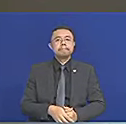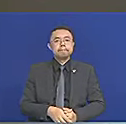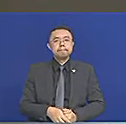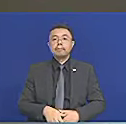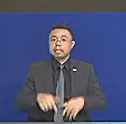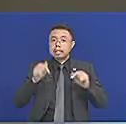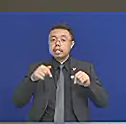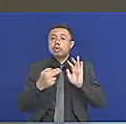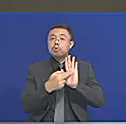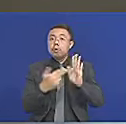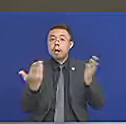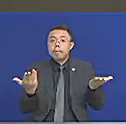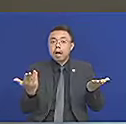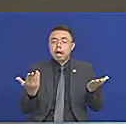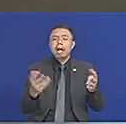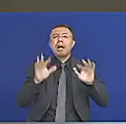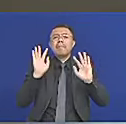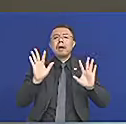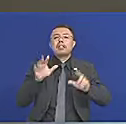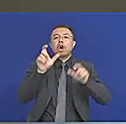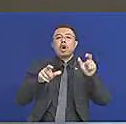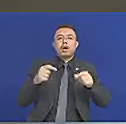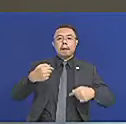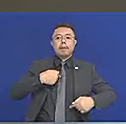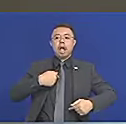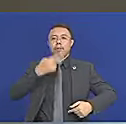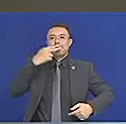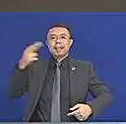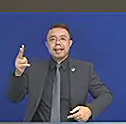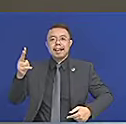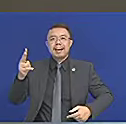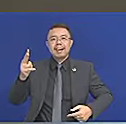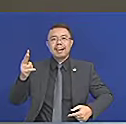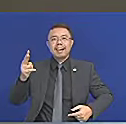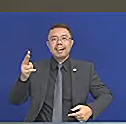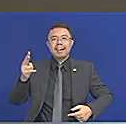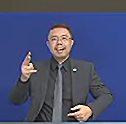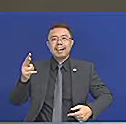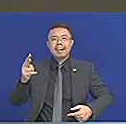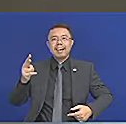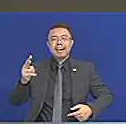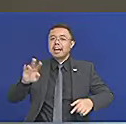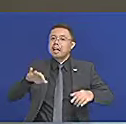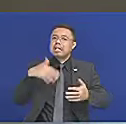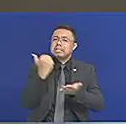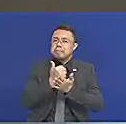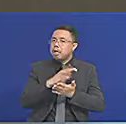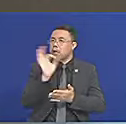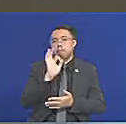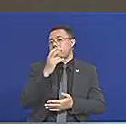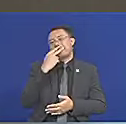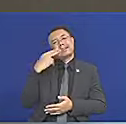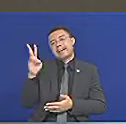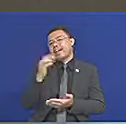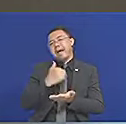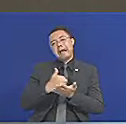Nah, ini menunjukkan bahwa banyak orang mengaku percaya, sebenarnya belum percaya.